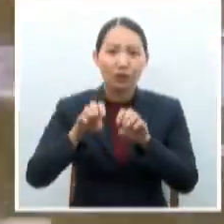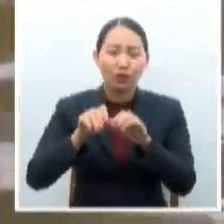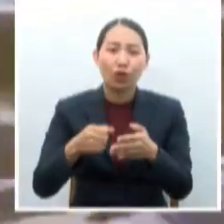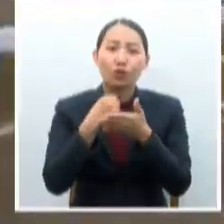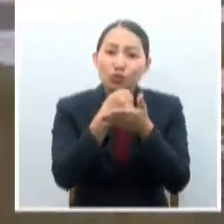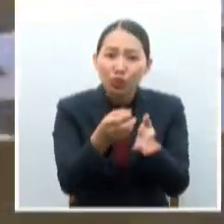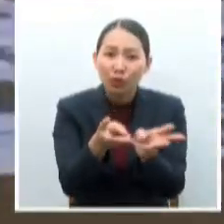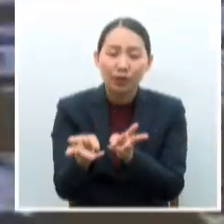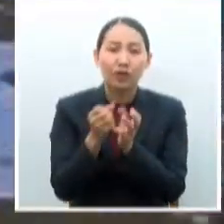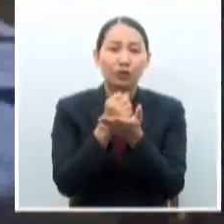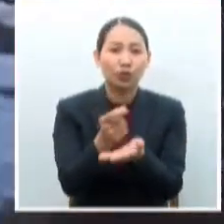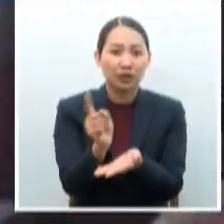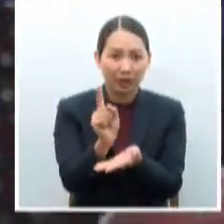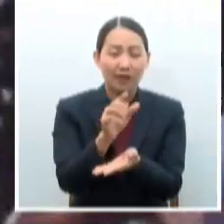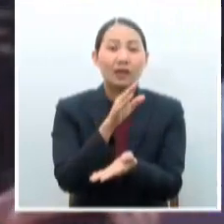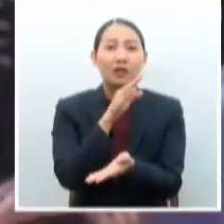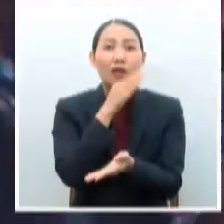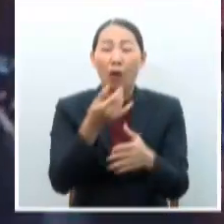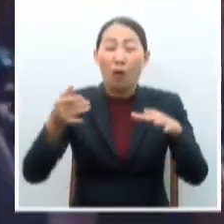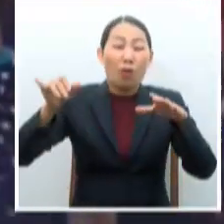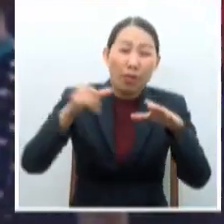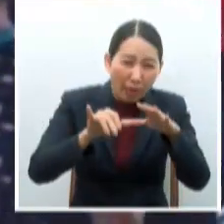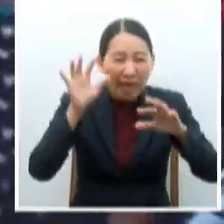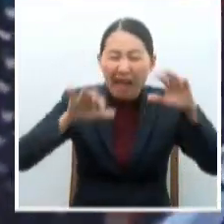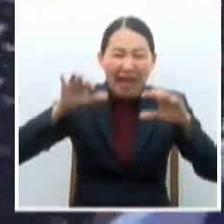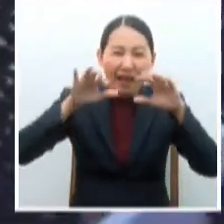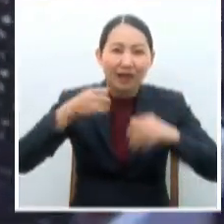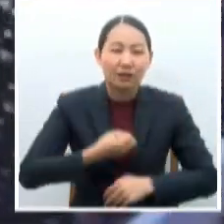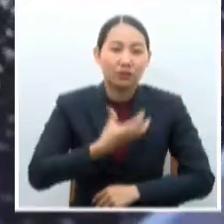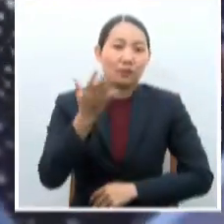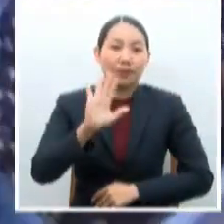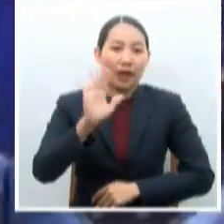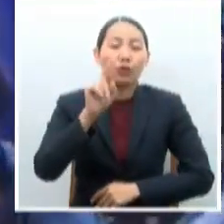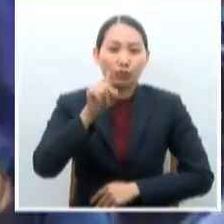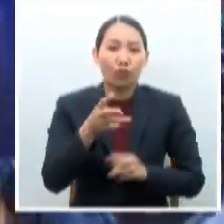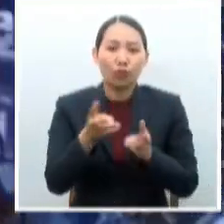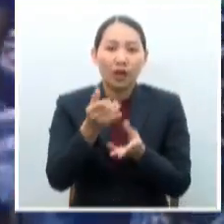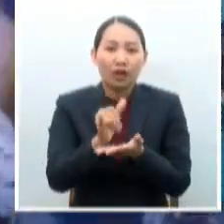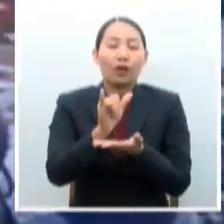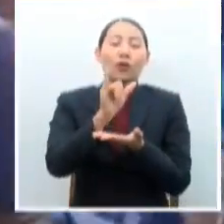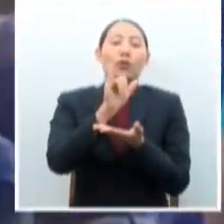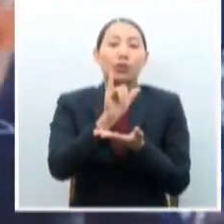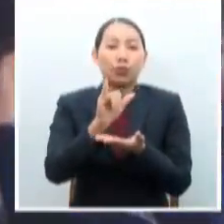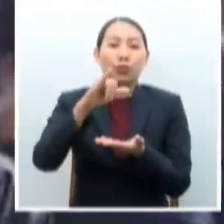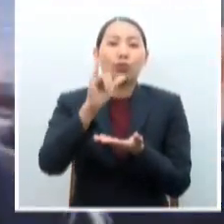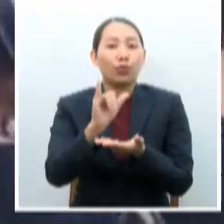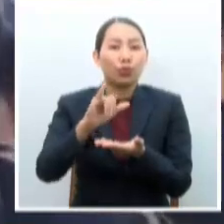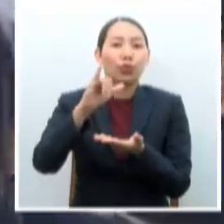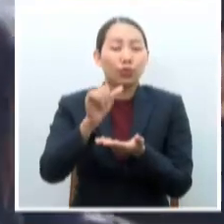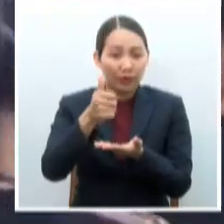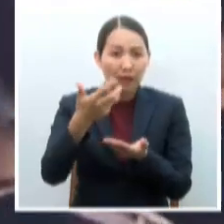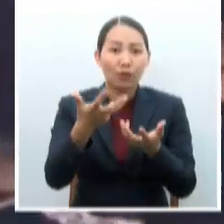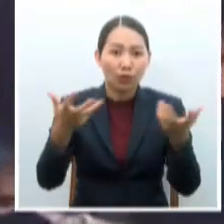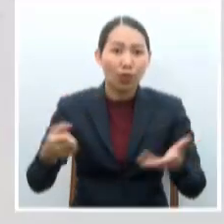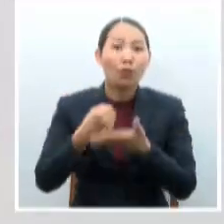รู้ว่าเวลาตกน้ำอย่าตกใจและให้พยายามลอยตัวเปล่าหรือลอยตัวโดยใช้อุปกรณ์ที่ลอยน้ำได้เพื่อ